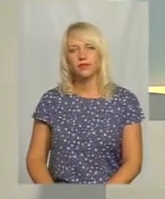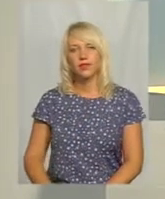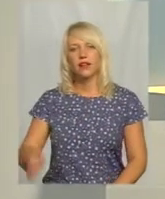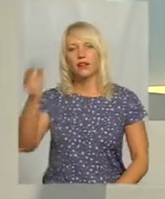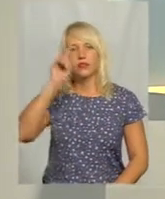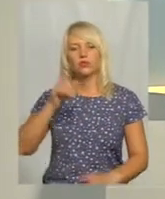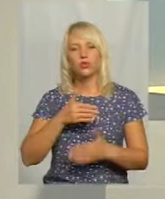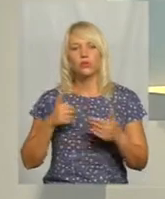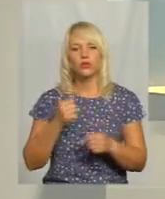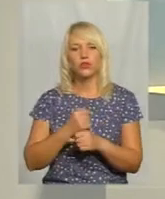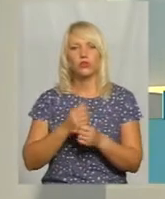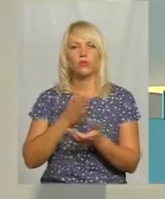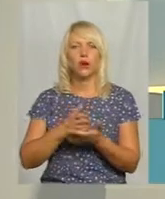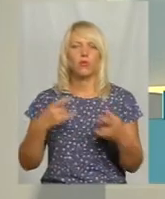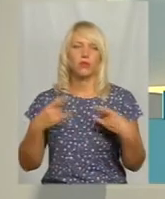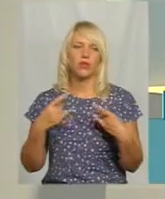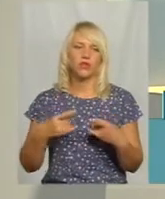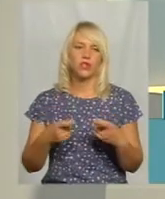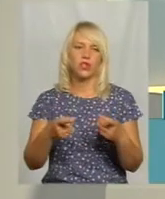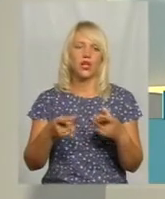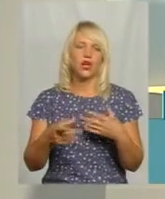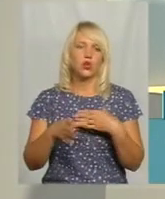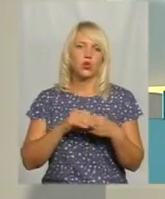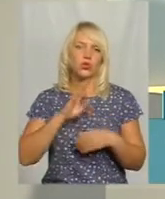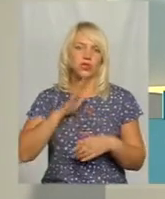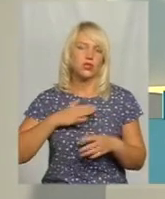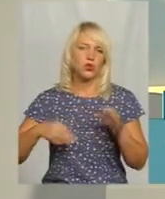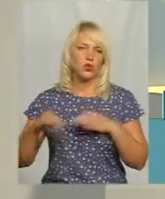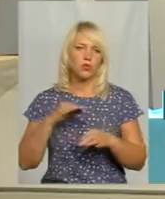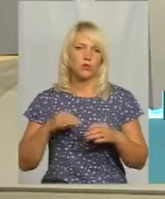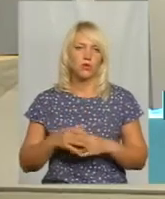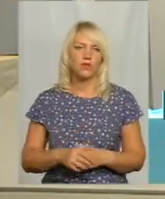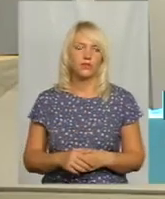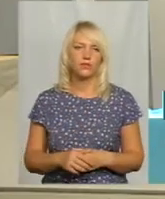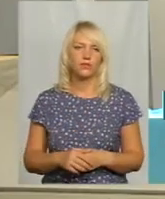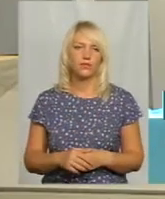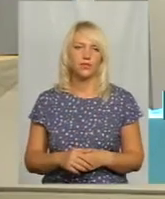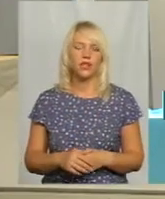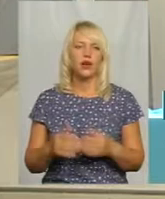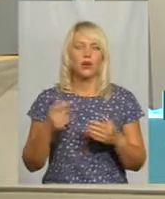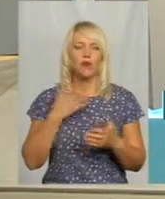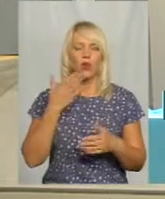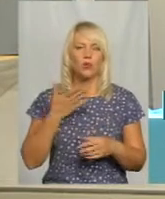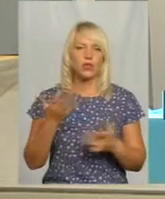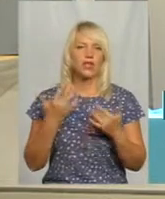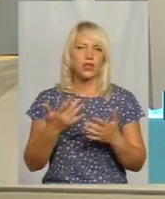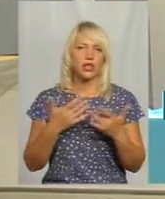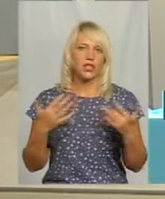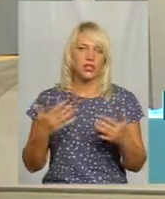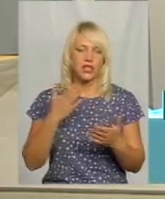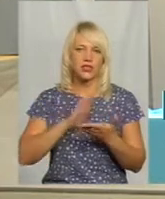Нагадую, що ми працюємо у прямому ефірі, тож долучайтесь до розмови. Пані Тетяно, прокоментуйте, от настільки різна ситуація. Так, ви